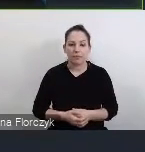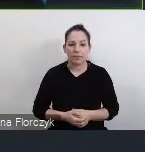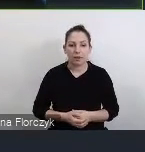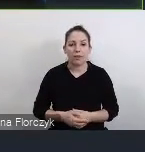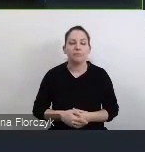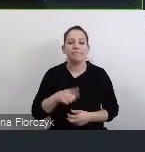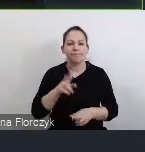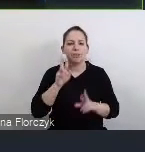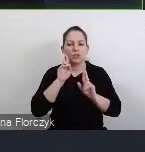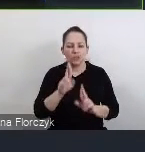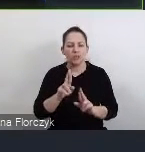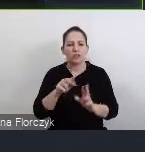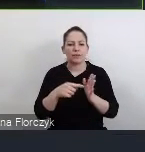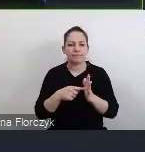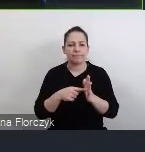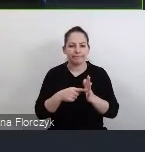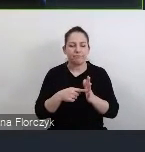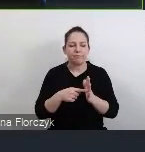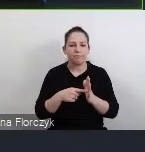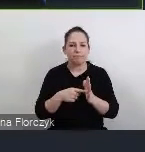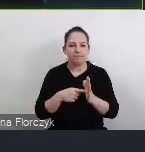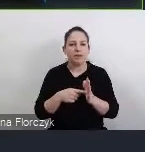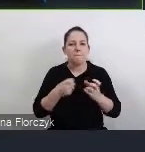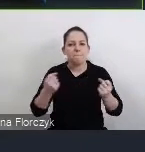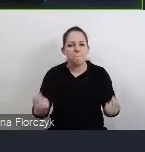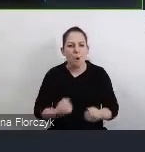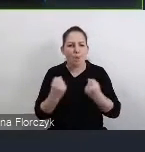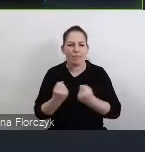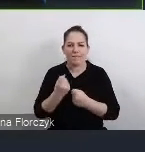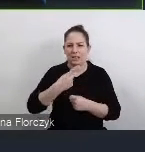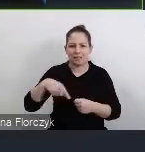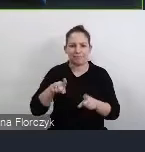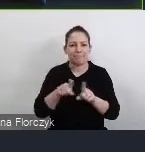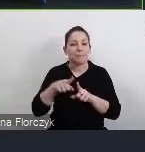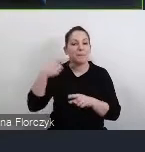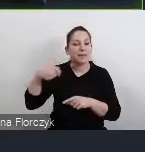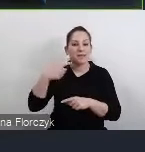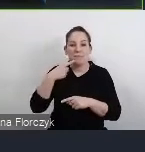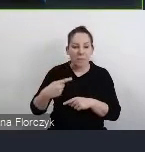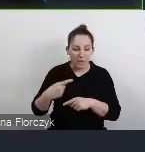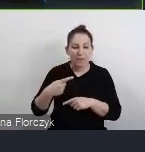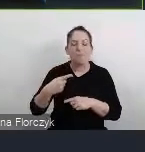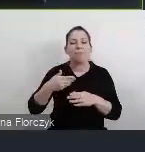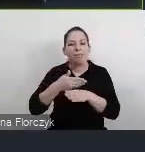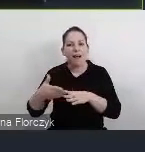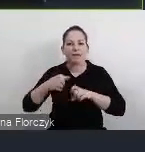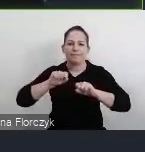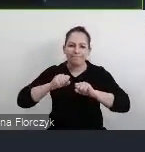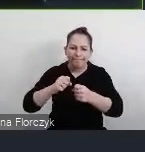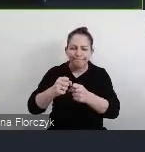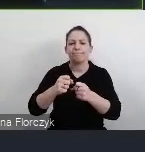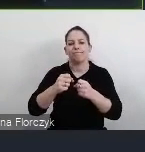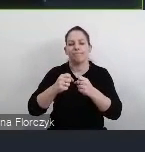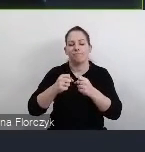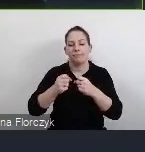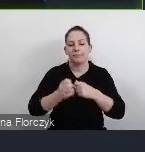to rzeczywiście swoista forma motywacji do, tak jak pan prezydent powiedział, do dalszych działań. Działań często